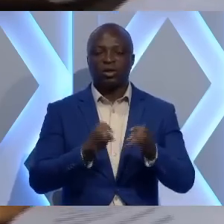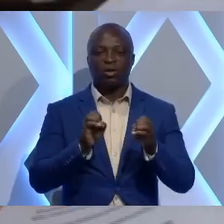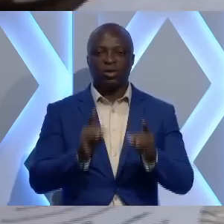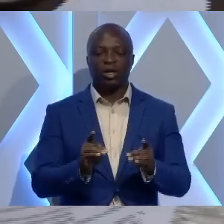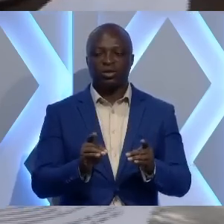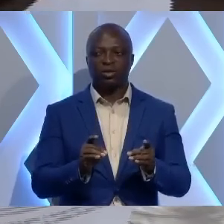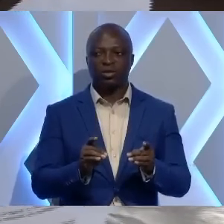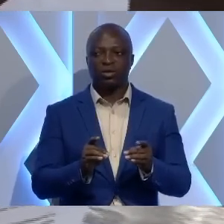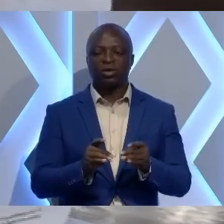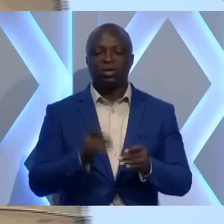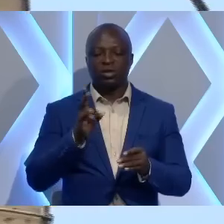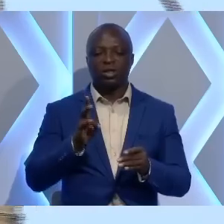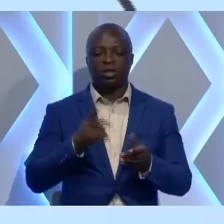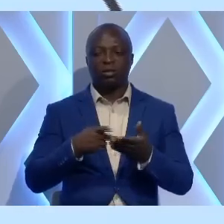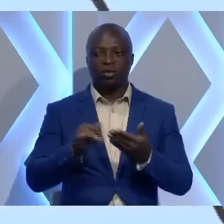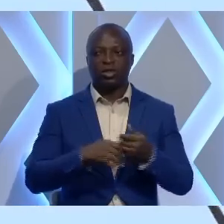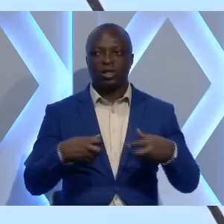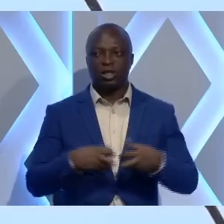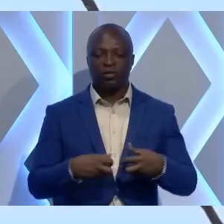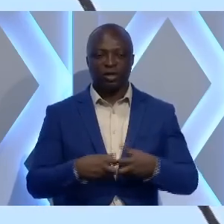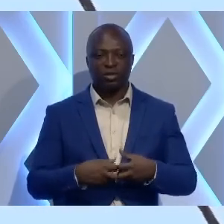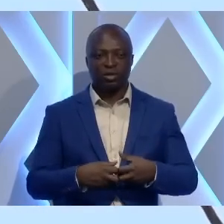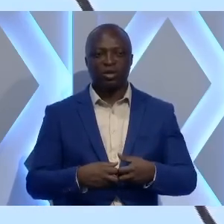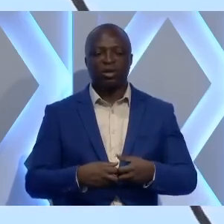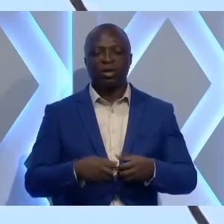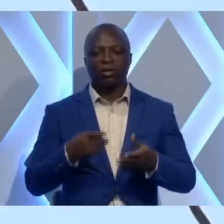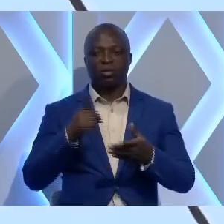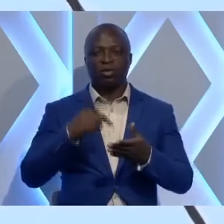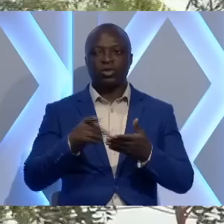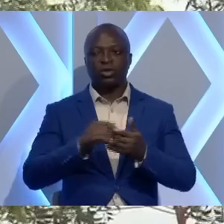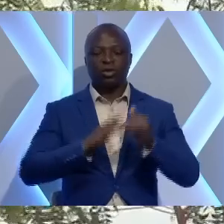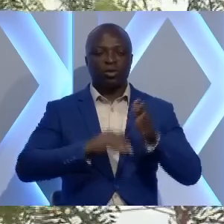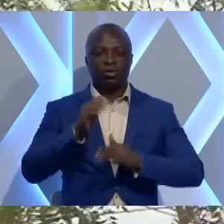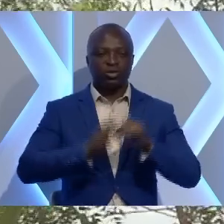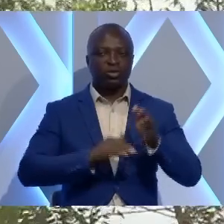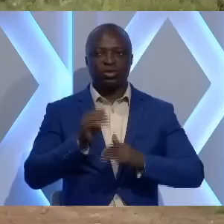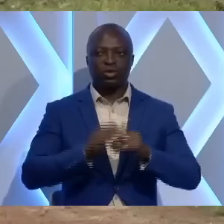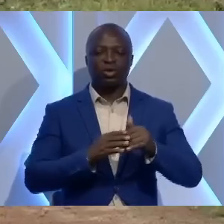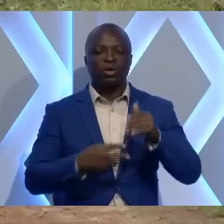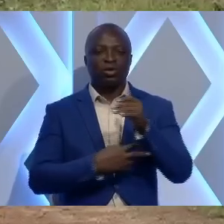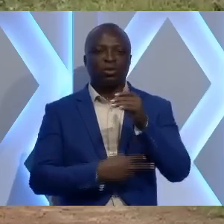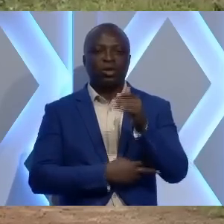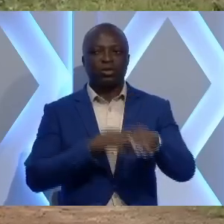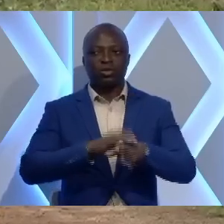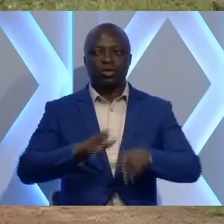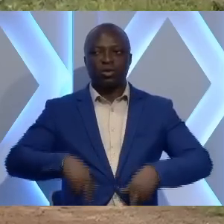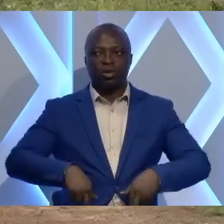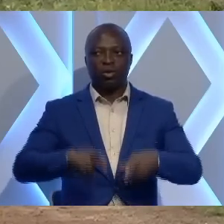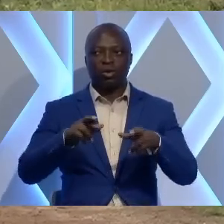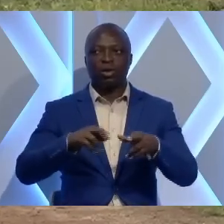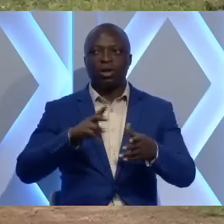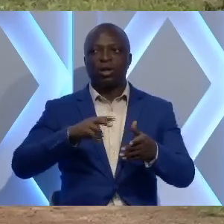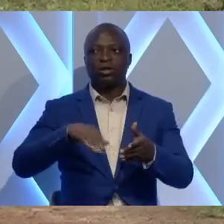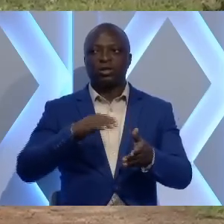l'éducation, 7 sous-projets d'électrification, un sous-projet de construction d'un dalo sur une piste rurale, un